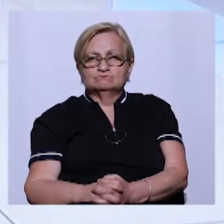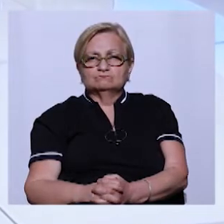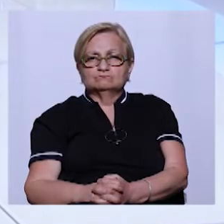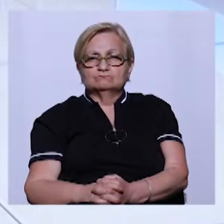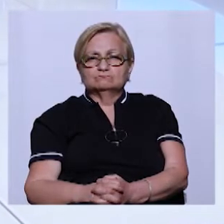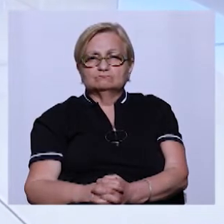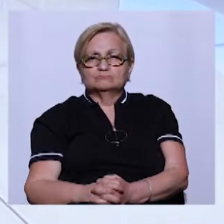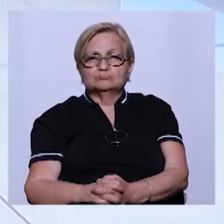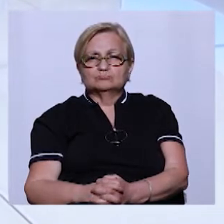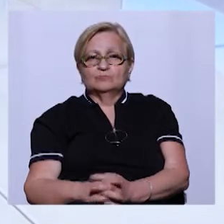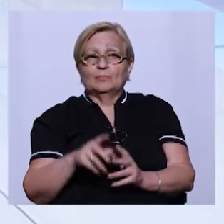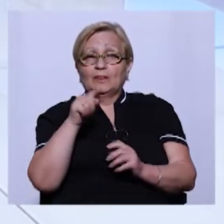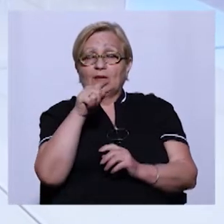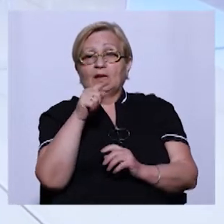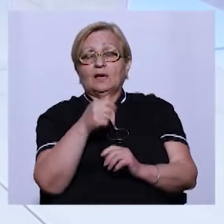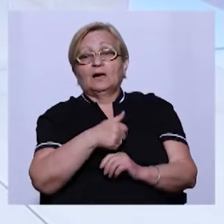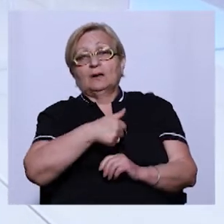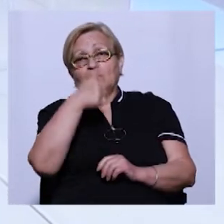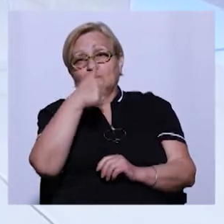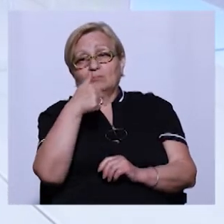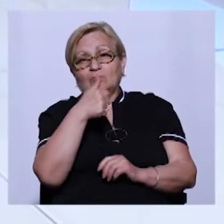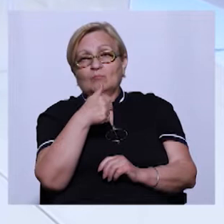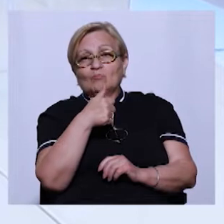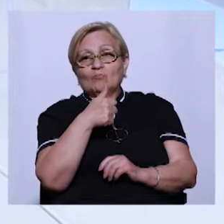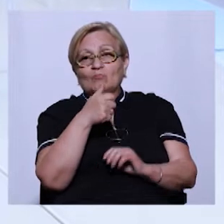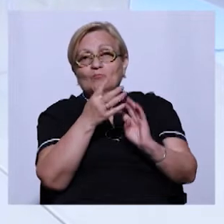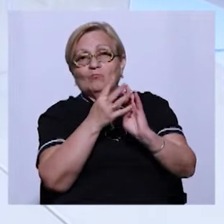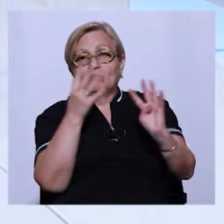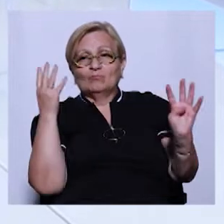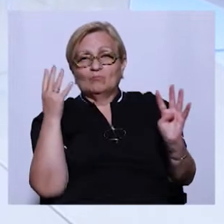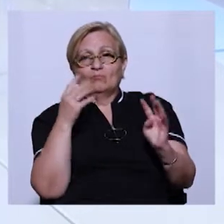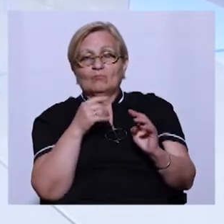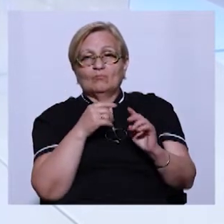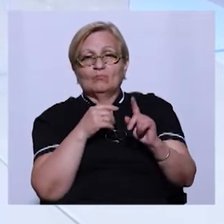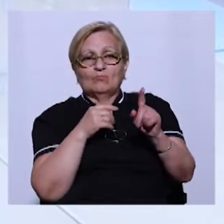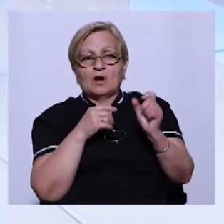აი აქ გამოვიყენებ განდეგებადობის კანონს. როგორ თქვენ მეტყვით? აგერ გიწერია თორო